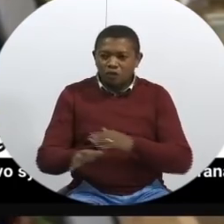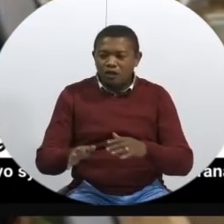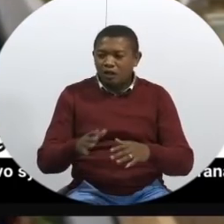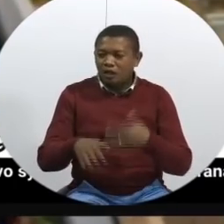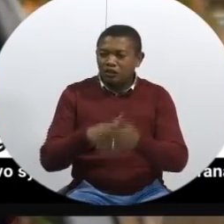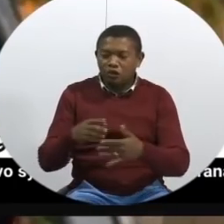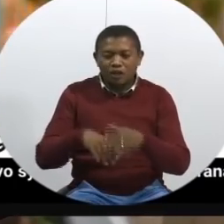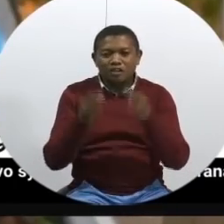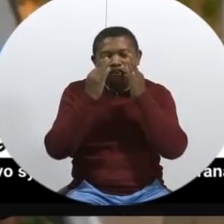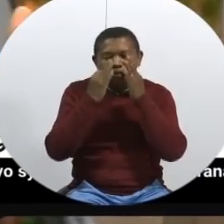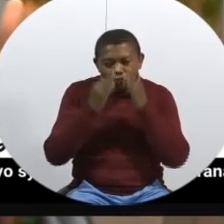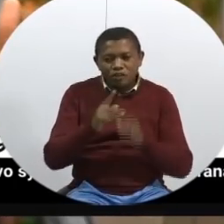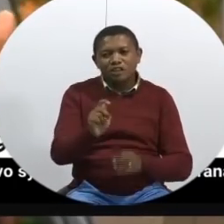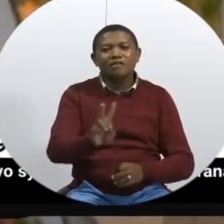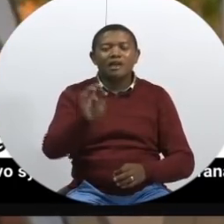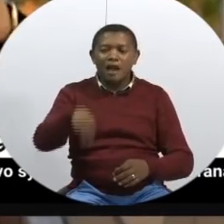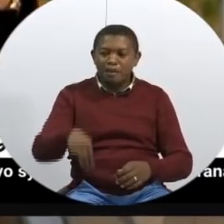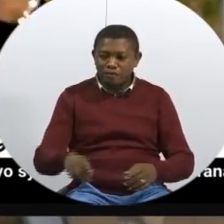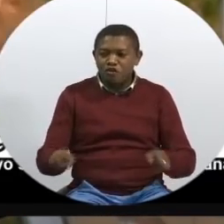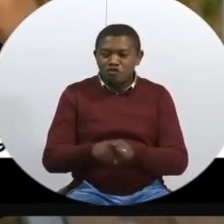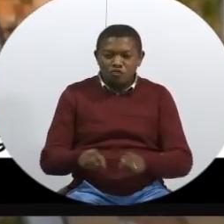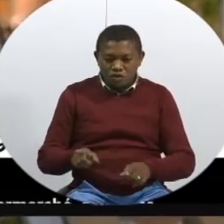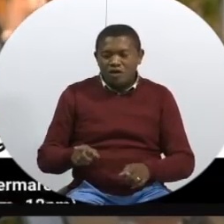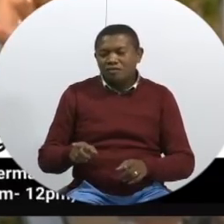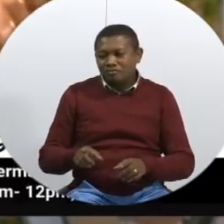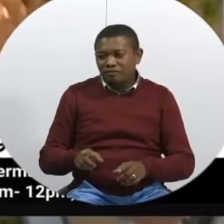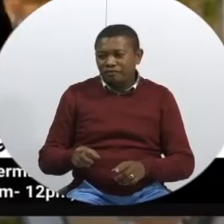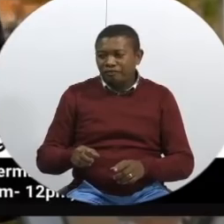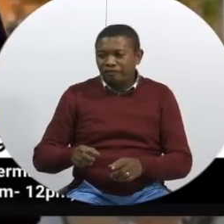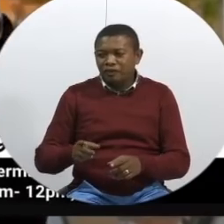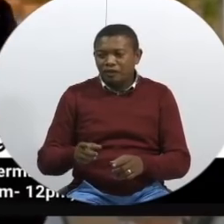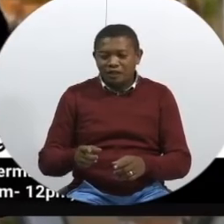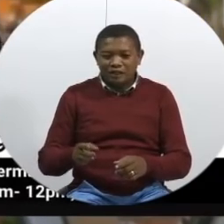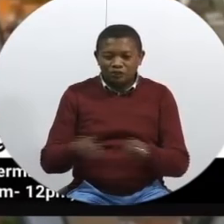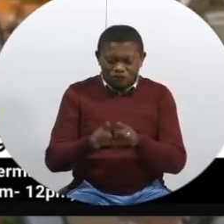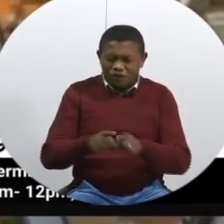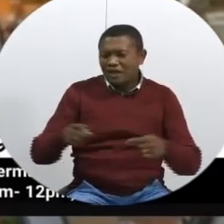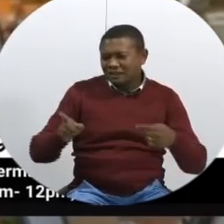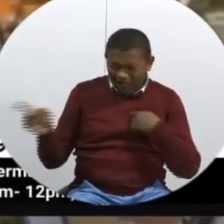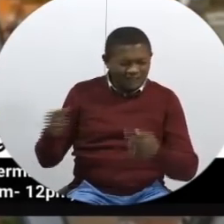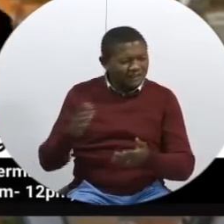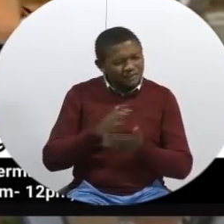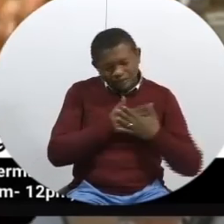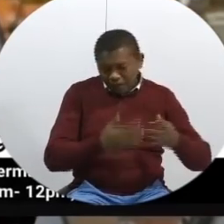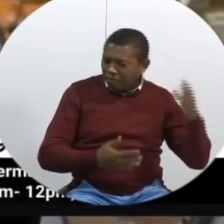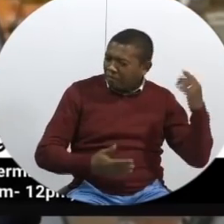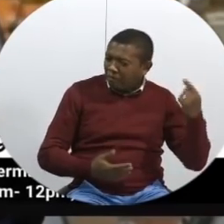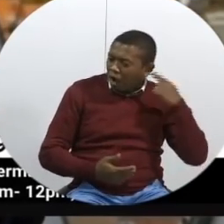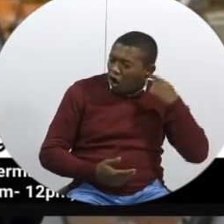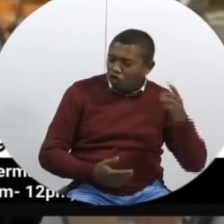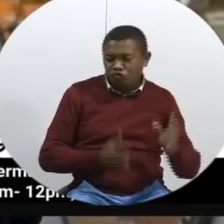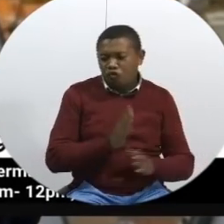ny facebook ny areo atao amin'ny tvm dia alefan'izy ireo ohatra satria mba tia koreko ny feon'izy ireo dia mba alefan'izy ireo